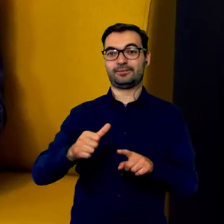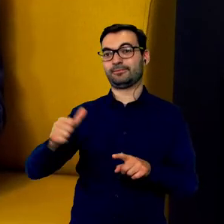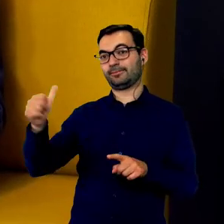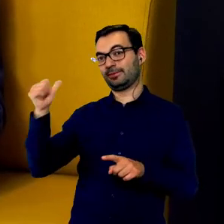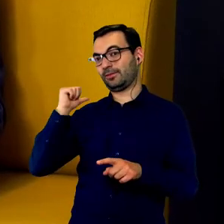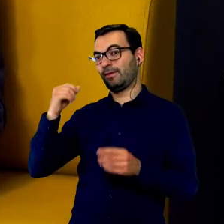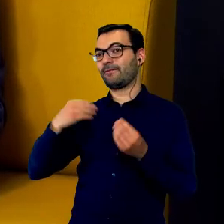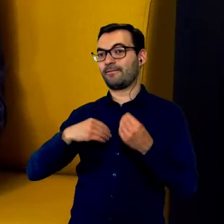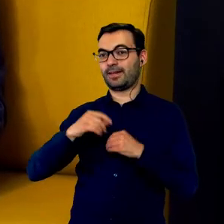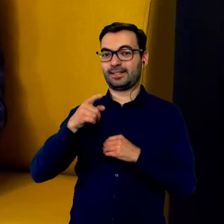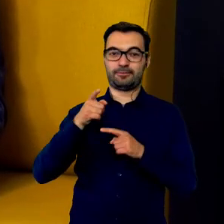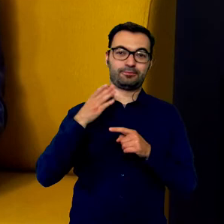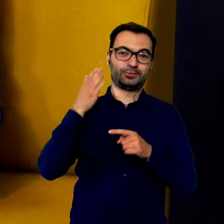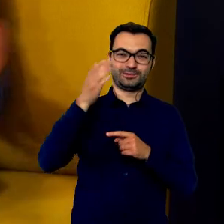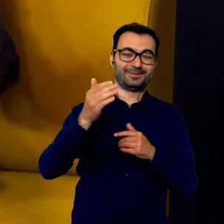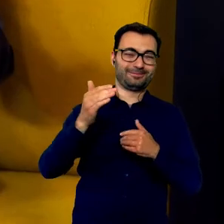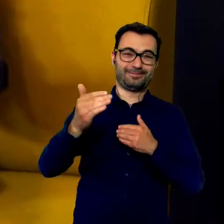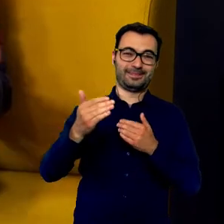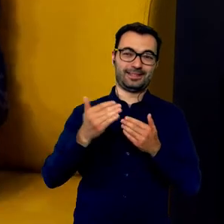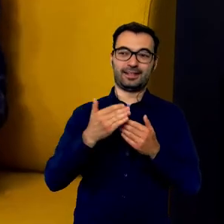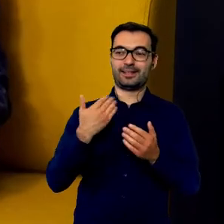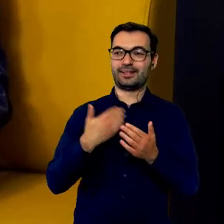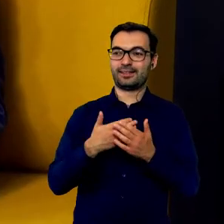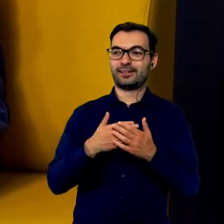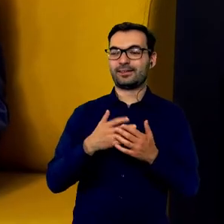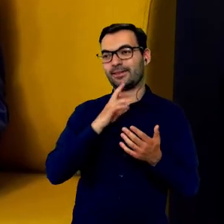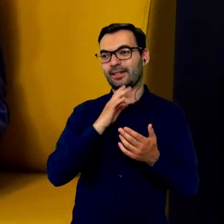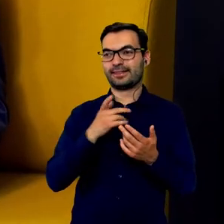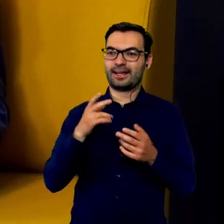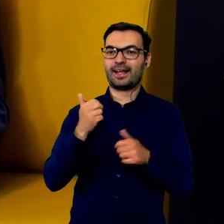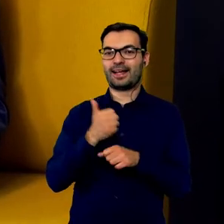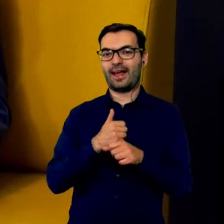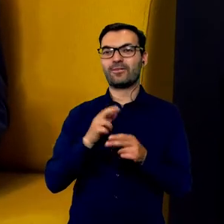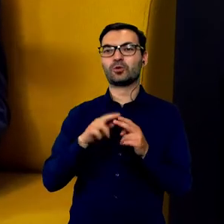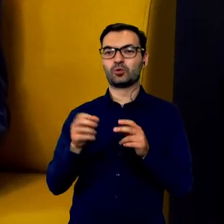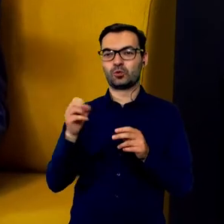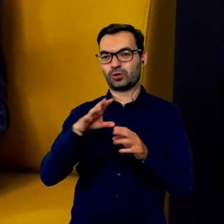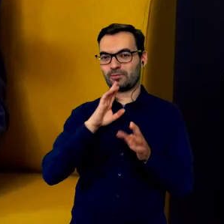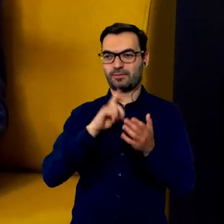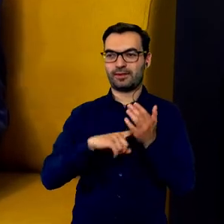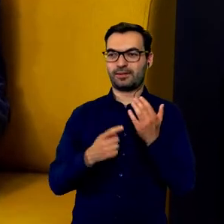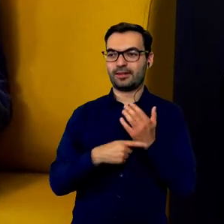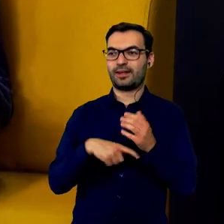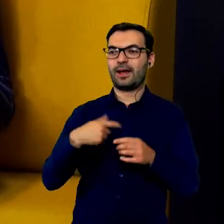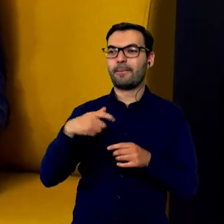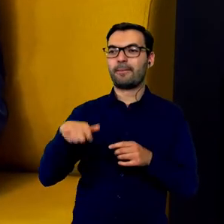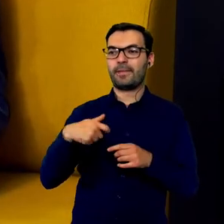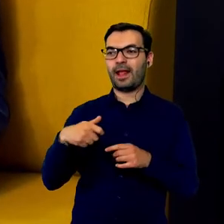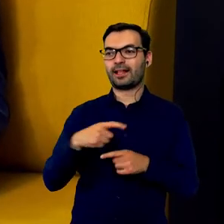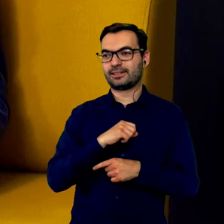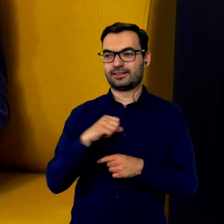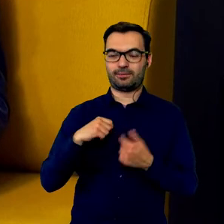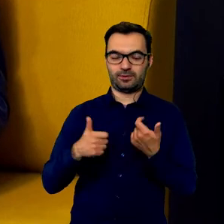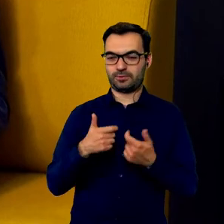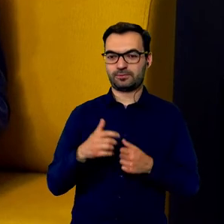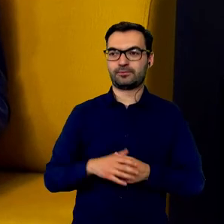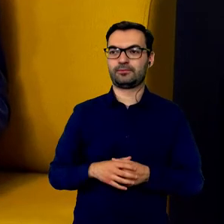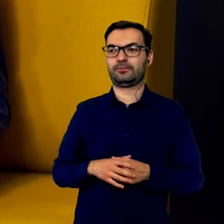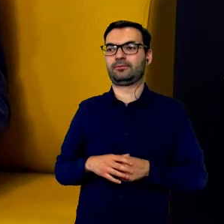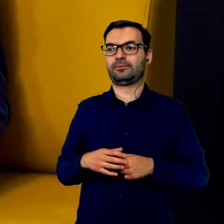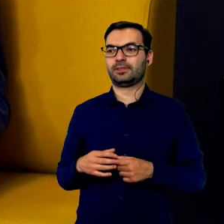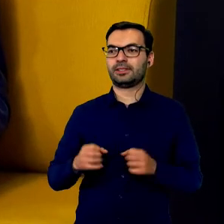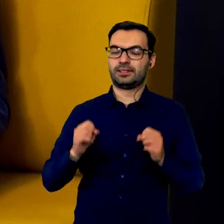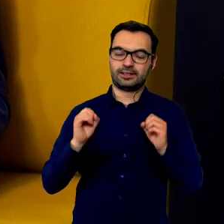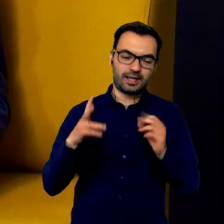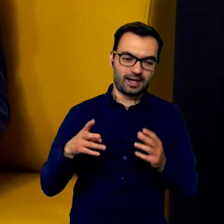co przeżyliśmy. A więc jest taki cukier do kawy. A piankę sami ubijamy tej radości. Pewnie,